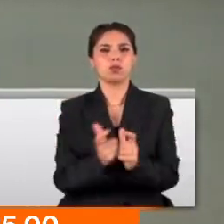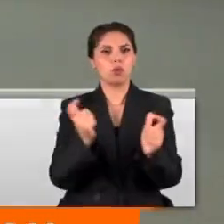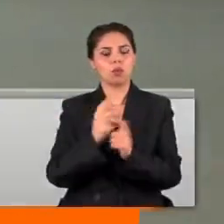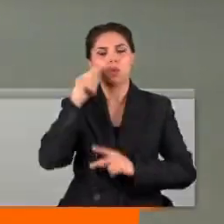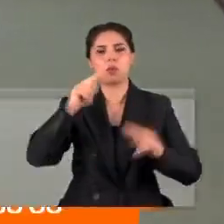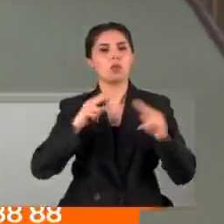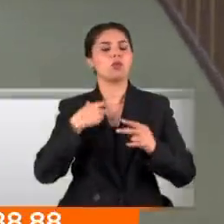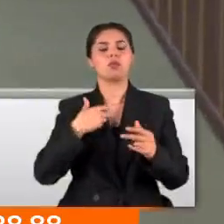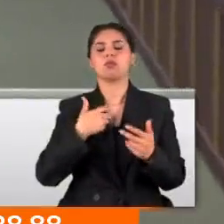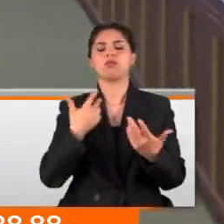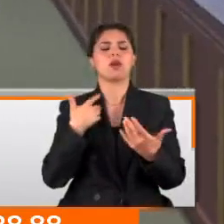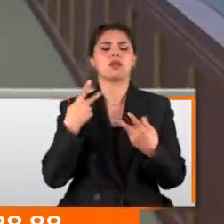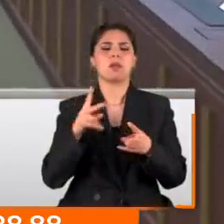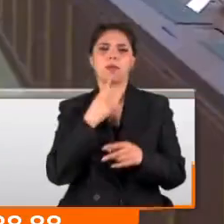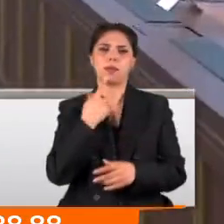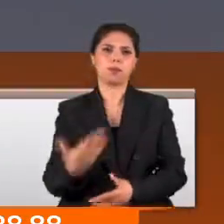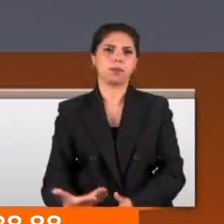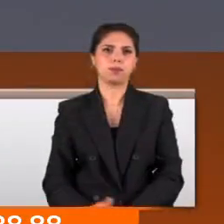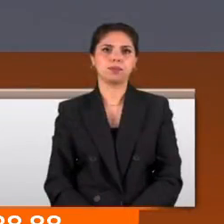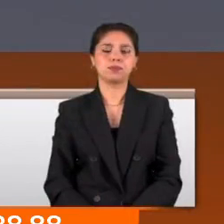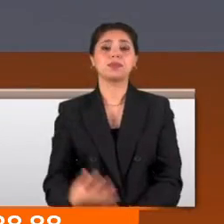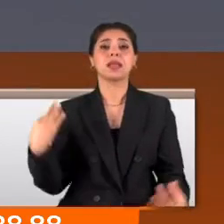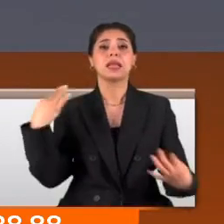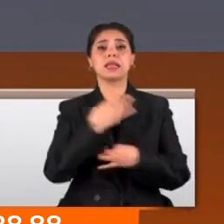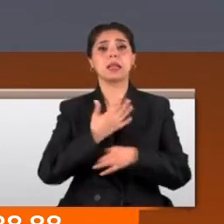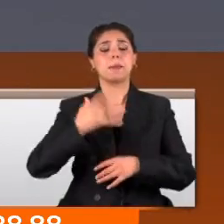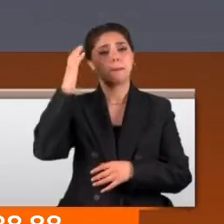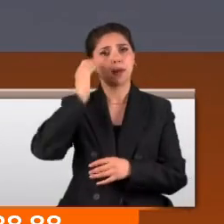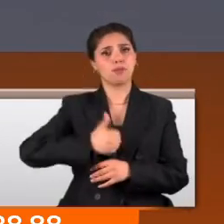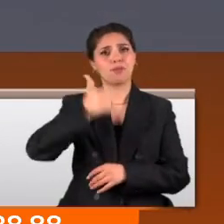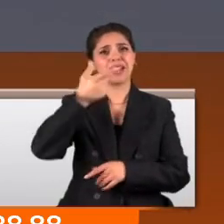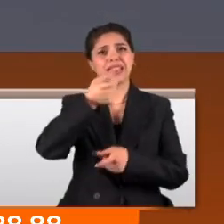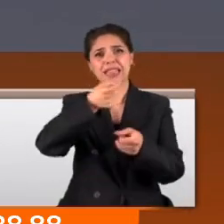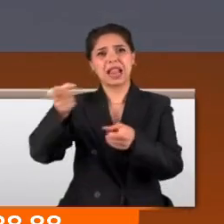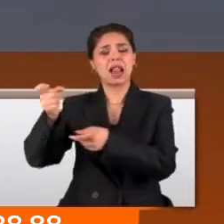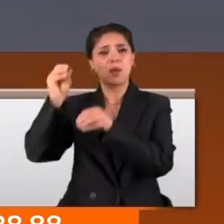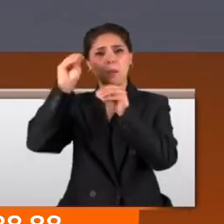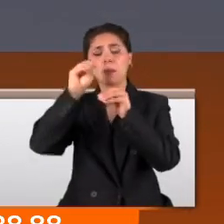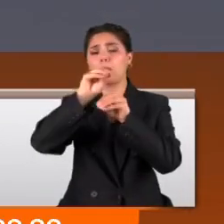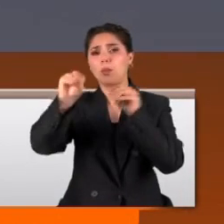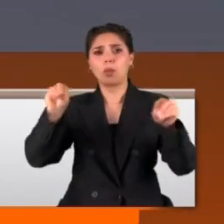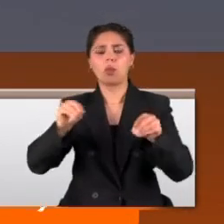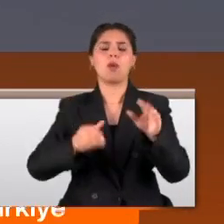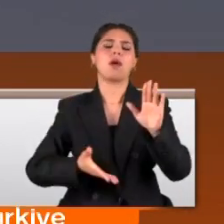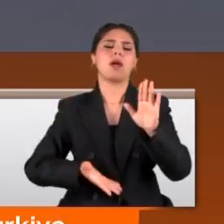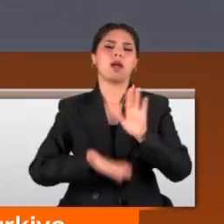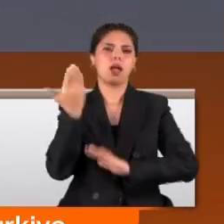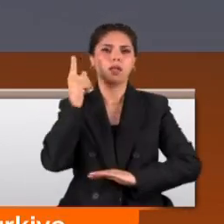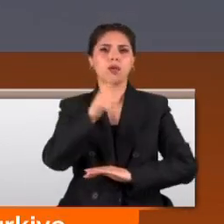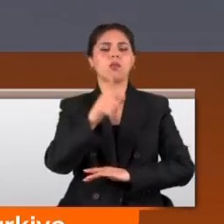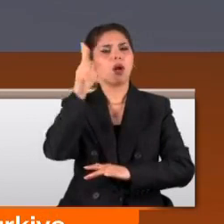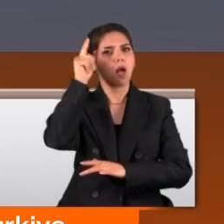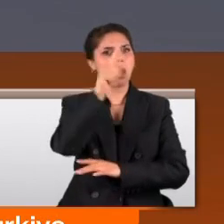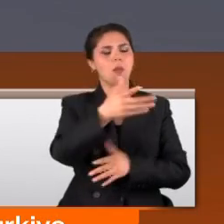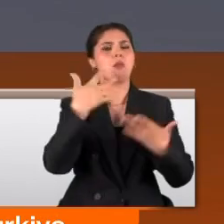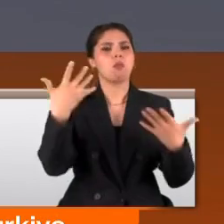görüşmekten çekinmeyiz mesajı verdi. Sayın Başbakan, bu silahlanmayı bırakın artık. Yani bu silahlanmayla nereye varacaksınız? Durmadan Amerika